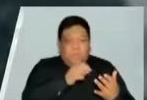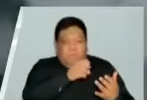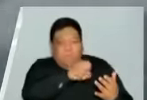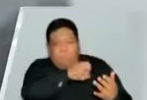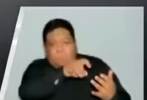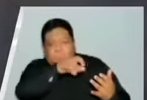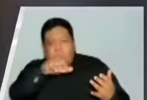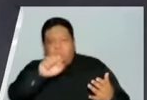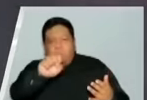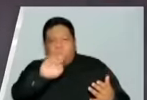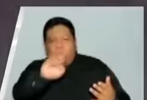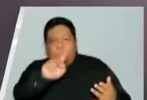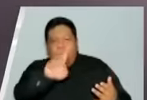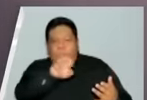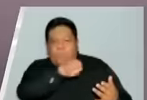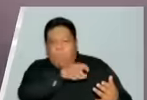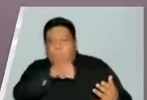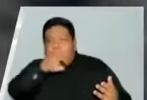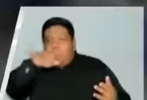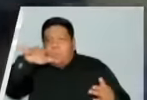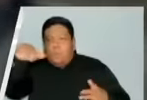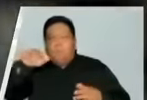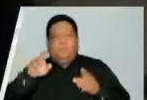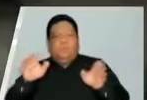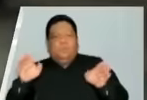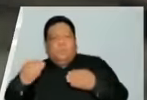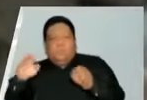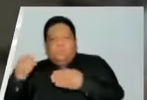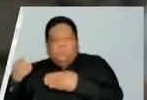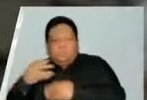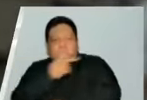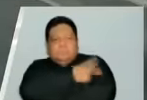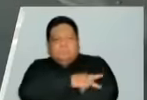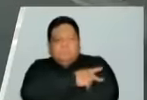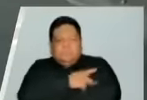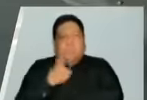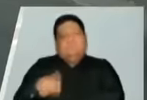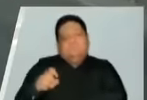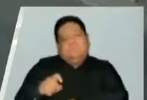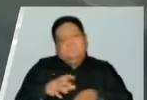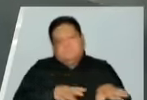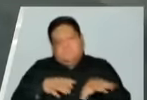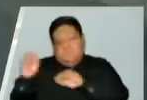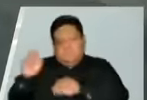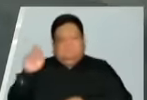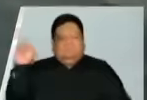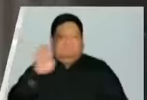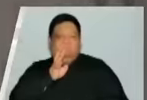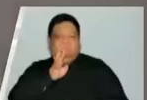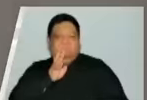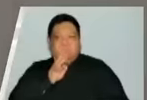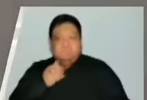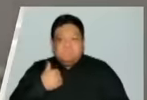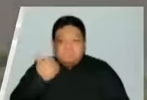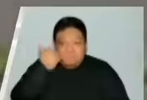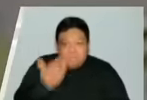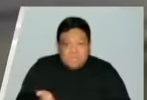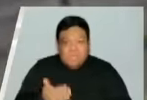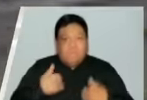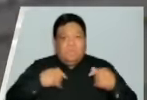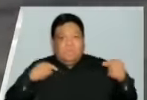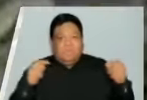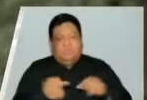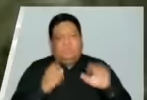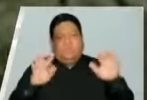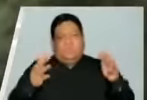ward 3 and 4. Mm-hmm. Kaya in-evacuate namin yung mga pasyente. Wala naman pong namatay, wala naman pong casualty. Umabot ito sa ikatlong